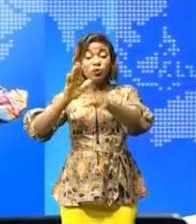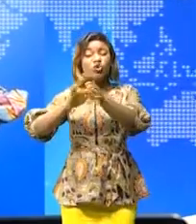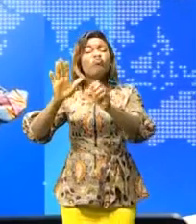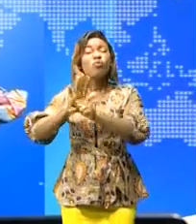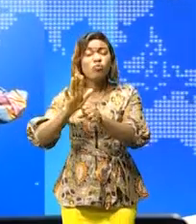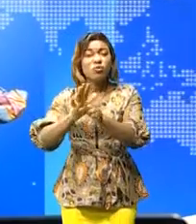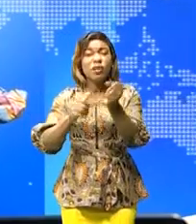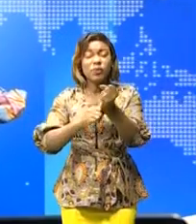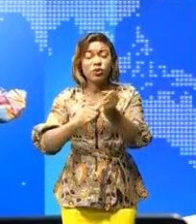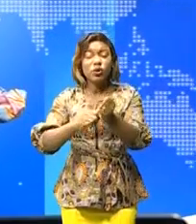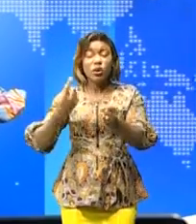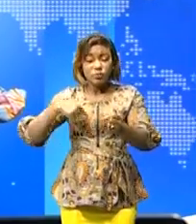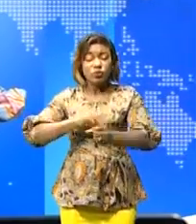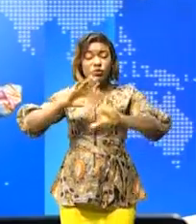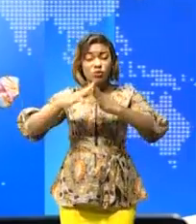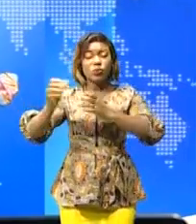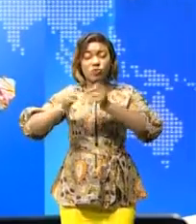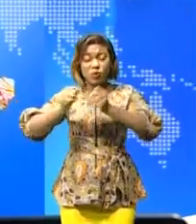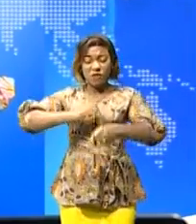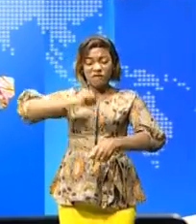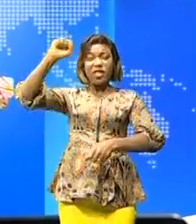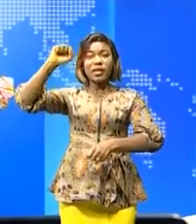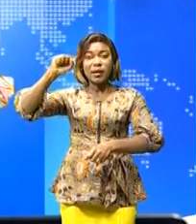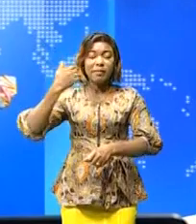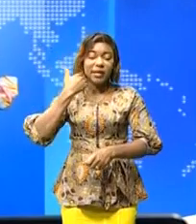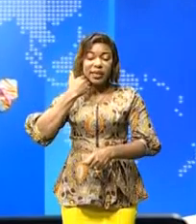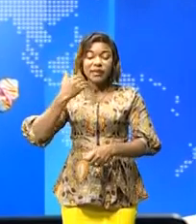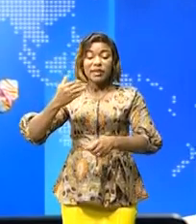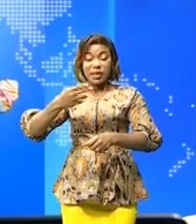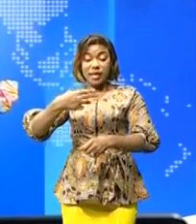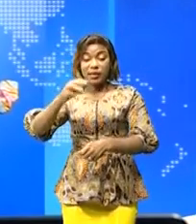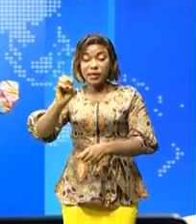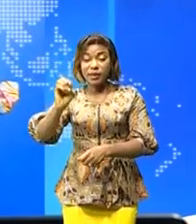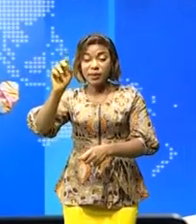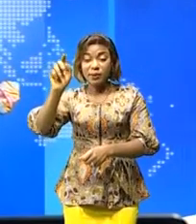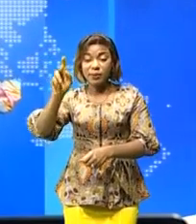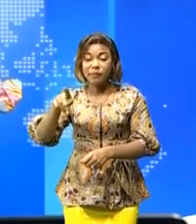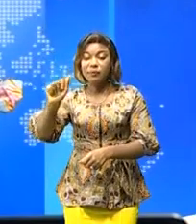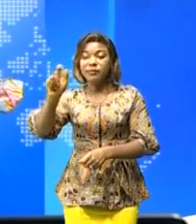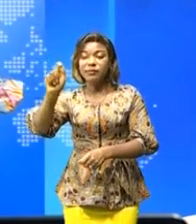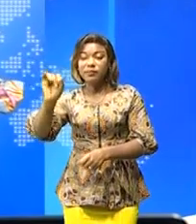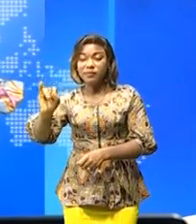RDC Tokolonga Hépatite, coordonnée par le docteur Pascal Tchamala.